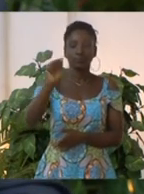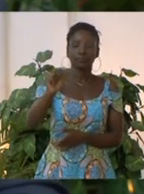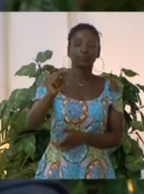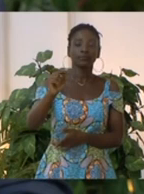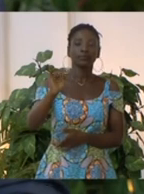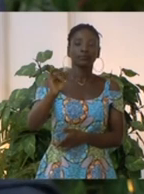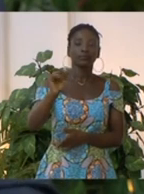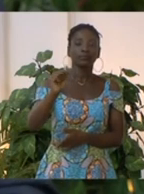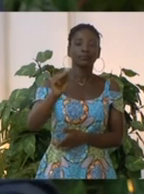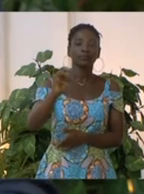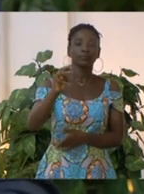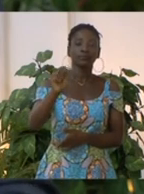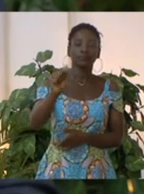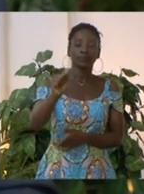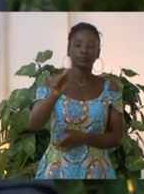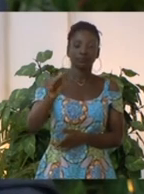inscrit,